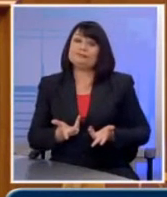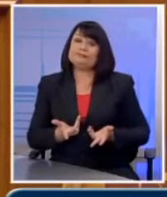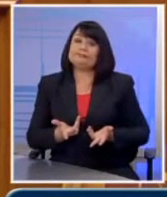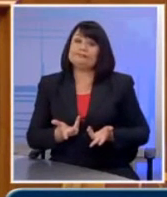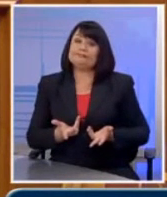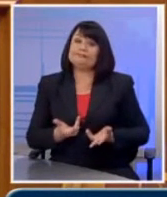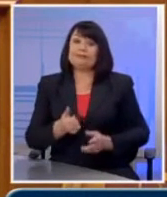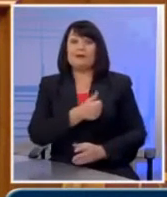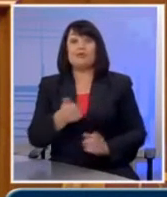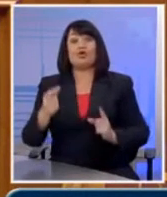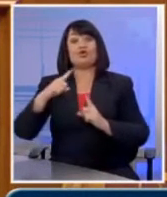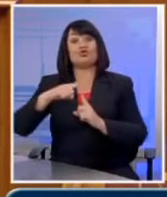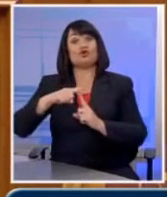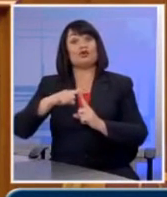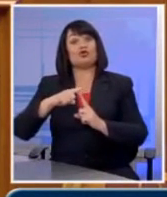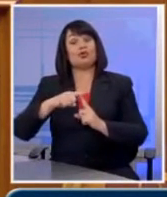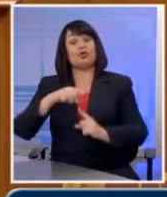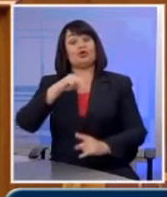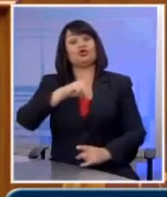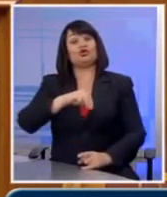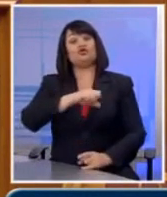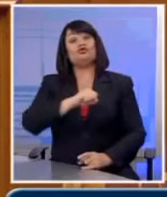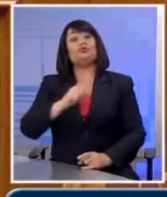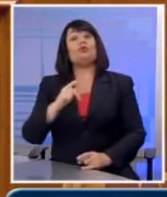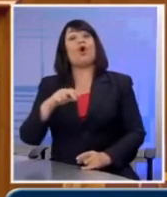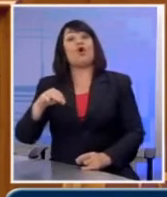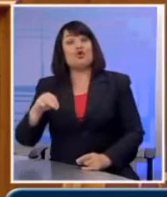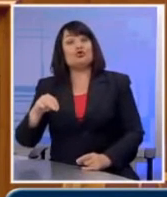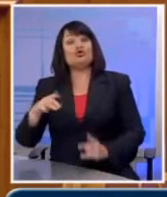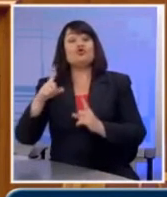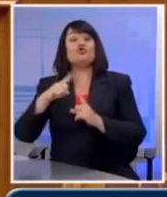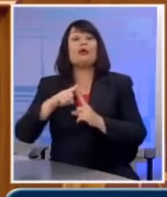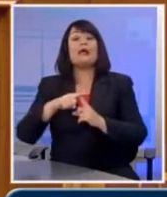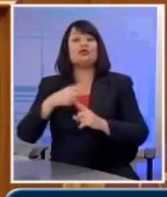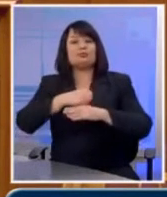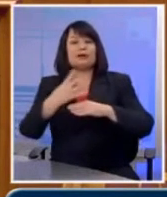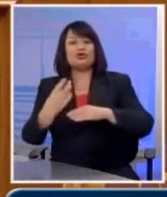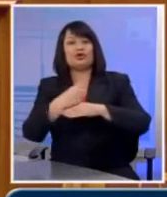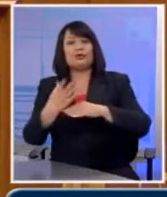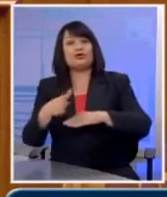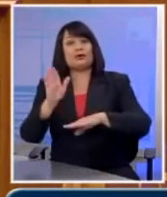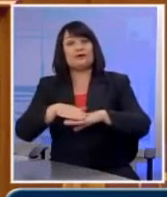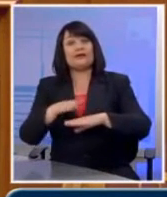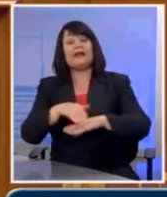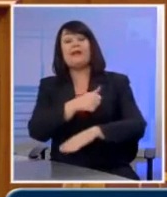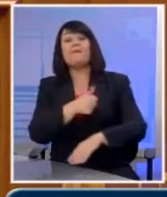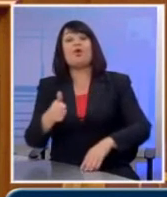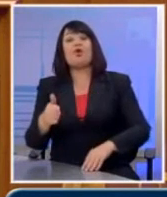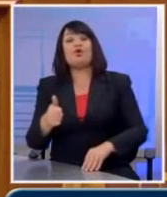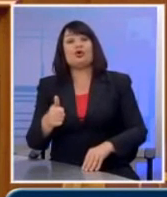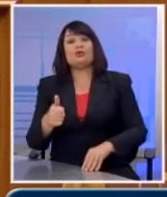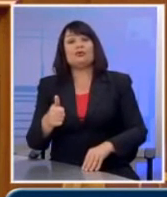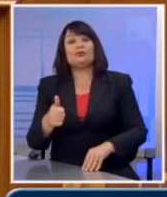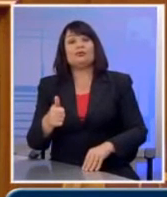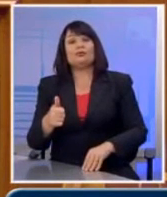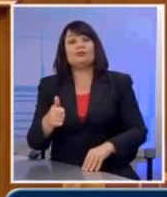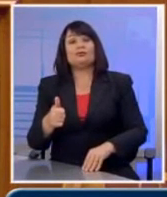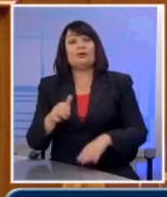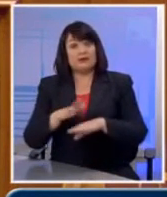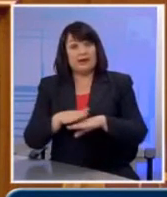μόνο η Τζοχατζόπουλος, Μπόκος και Τσουκάτος είναι υπεύθυνοι που πληρώνουν για αυτές τις